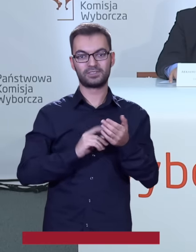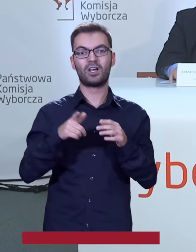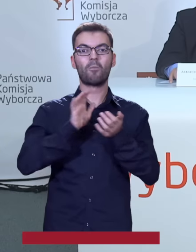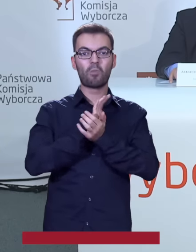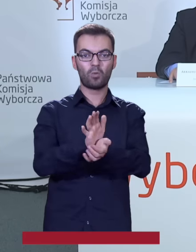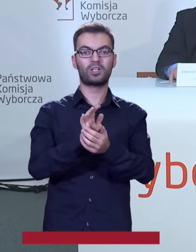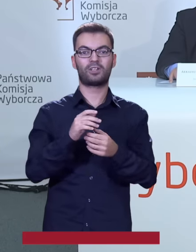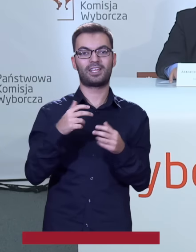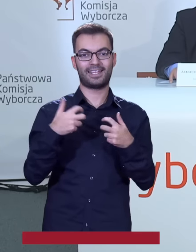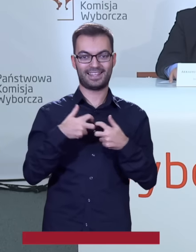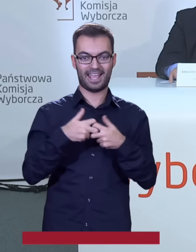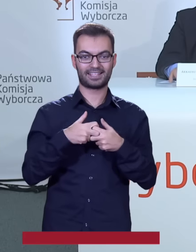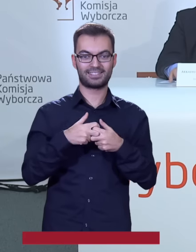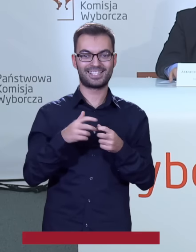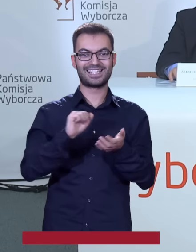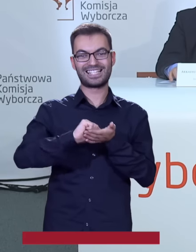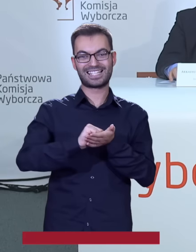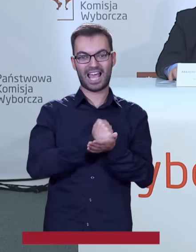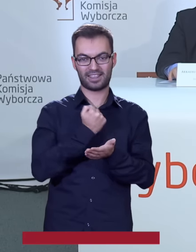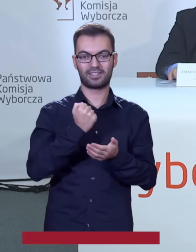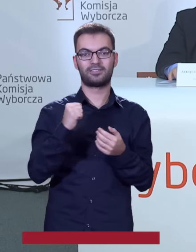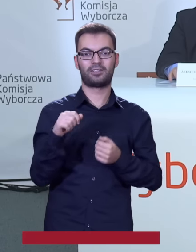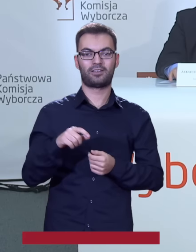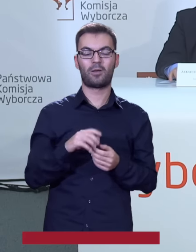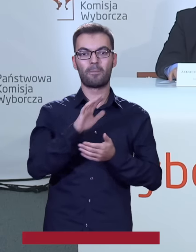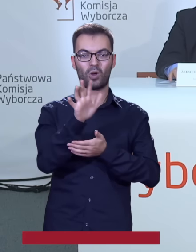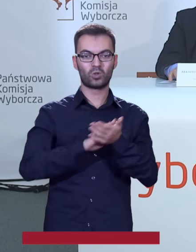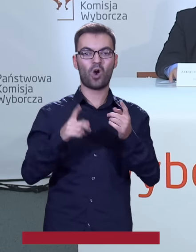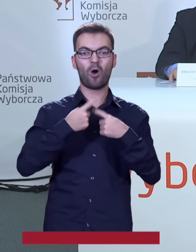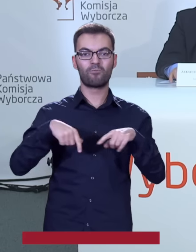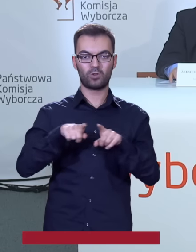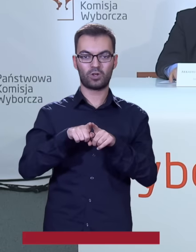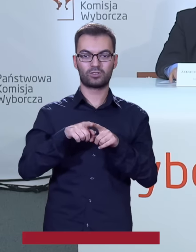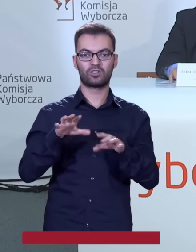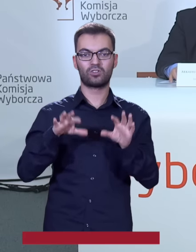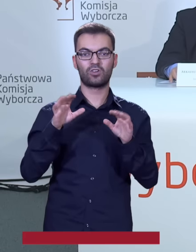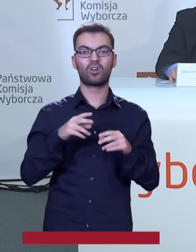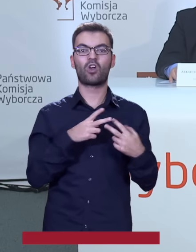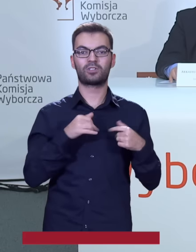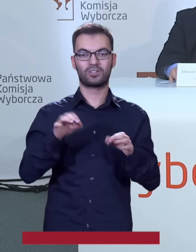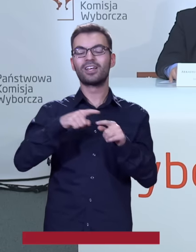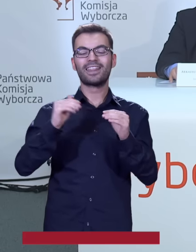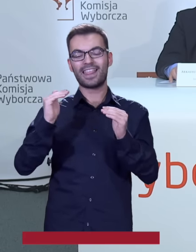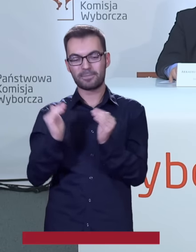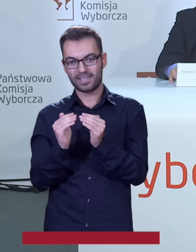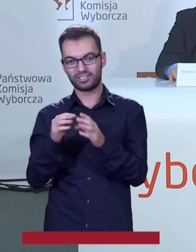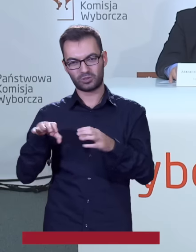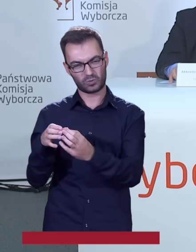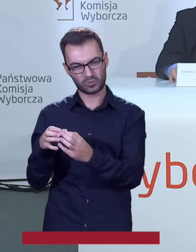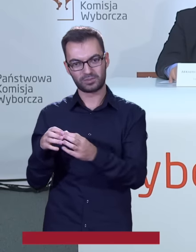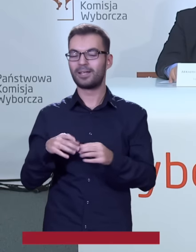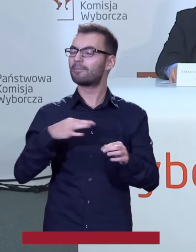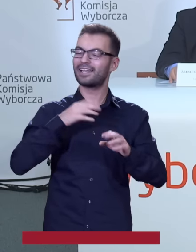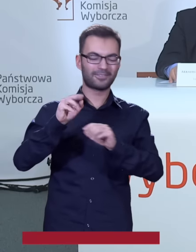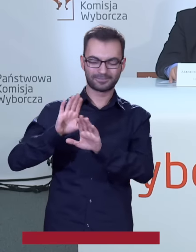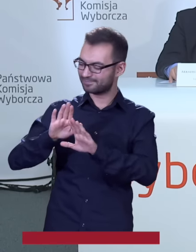opublikowania w internecie skanów protokołów obwodowych komisji wyborczych, czyli tych podstawowych, najmniejszych komórek? To było drugie pytanie. Pani Ewa, ale